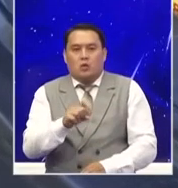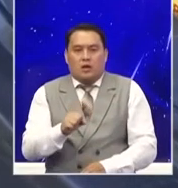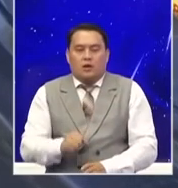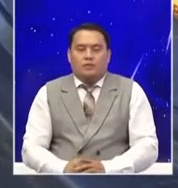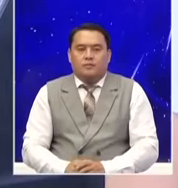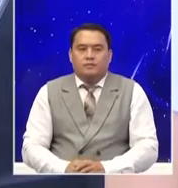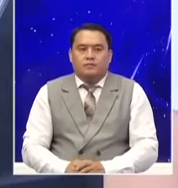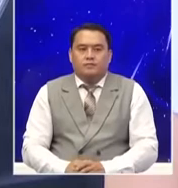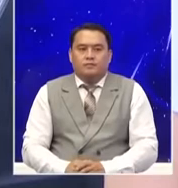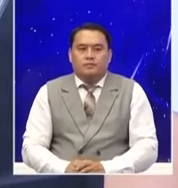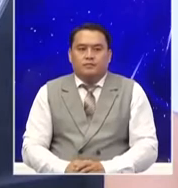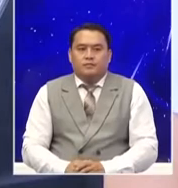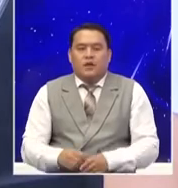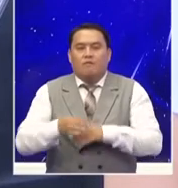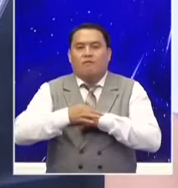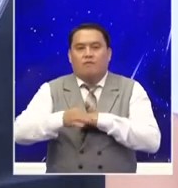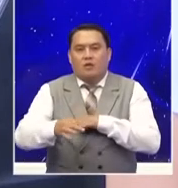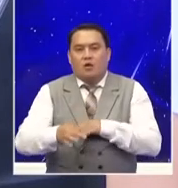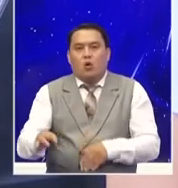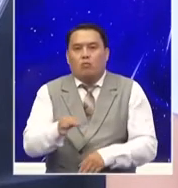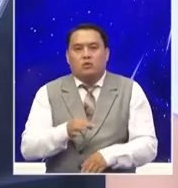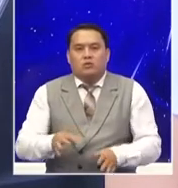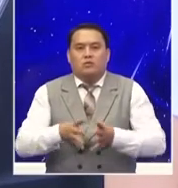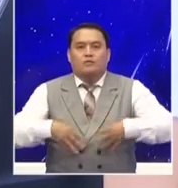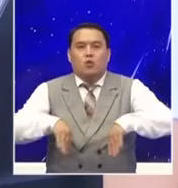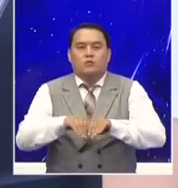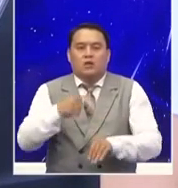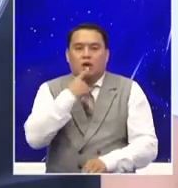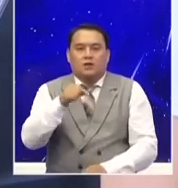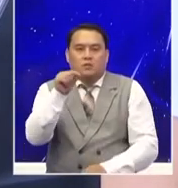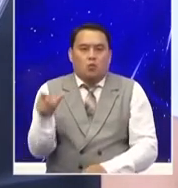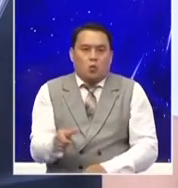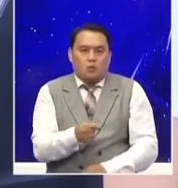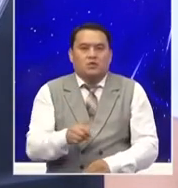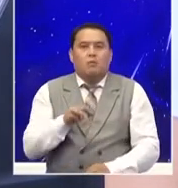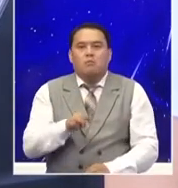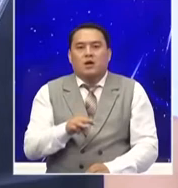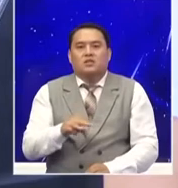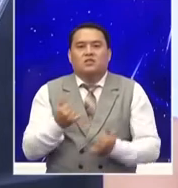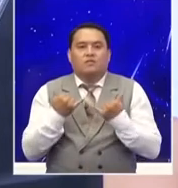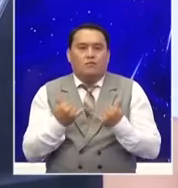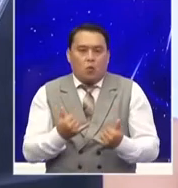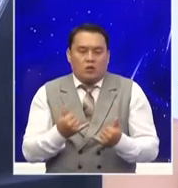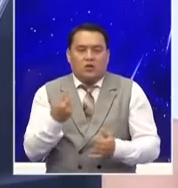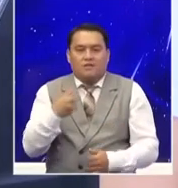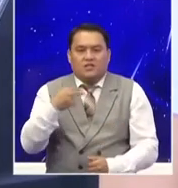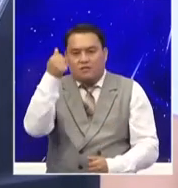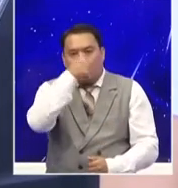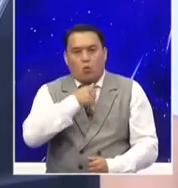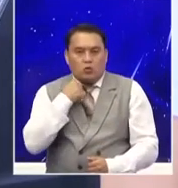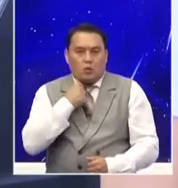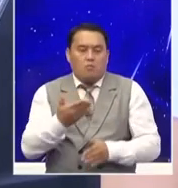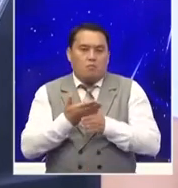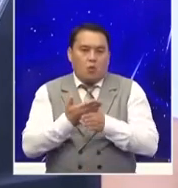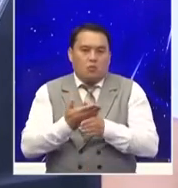Байерсдорф. Филиал Алматинского областного общества Красного полумесяца с марта по сей день 2020 года